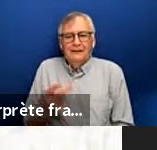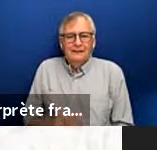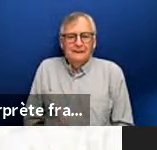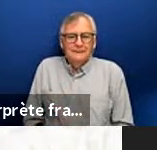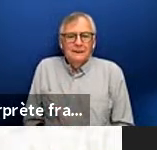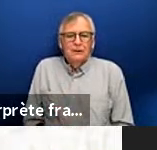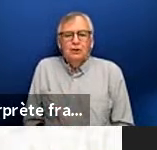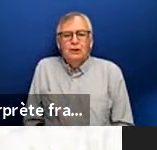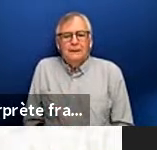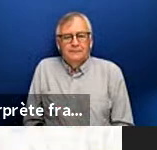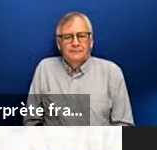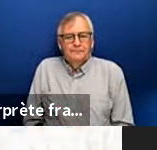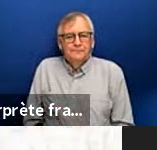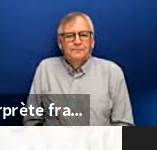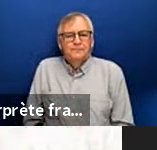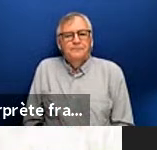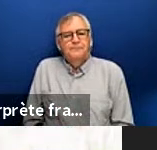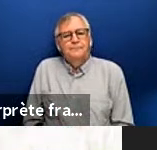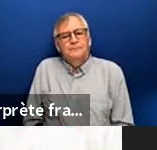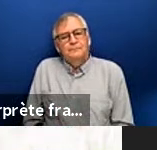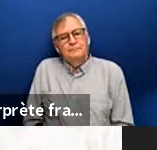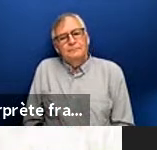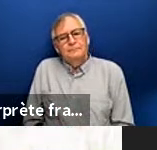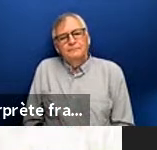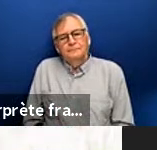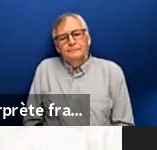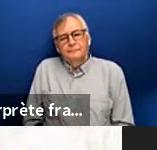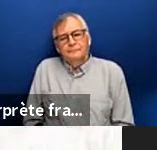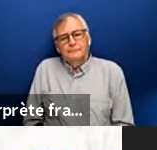Faites l'inverse. G.